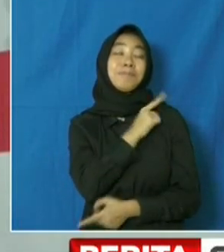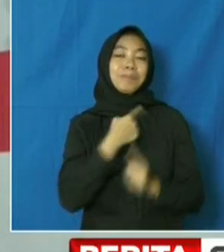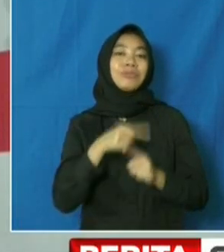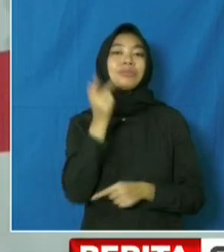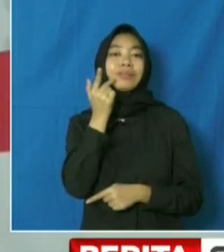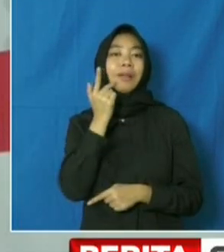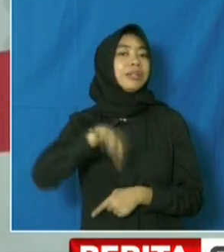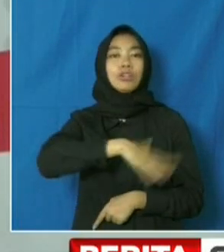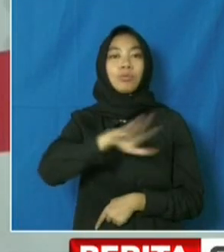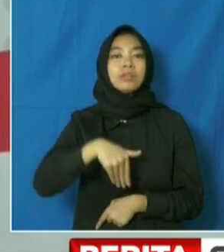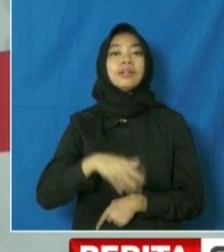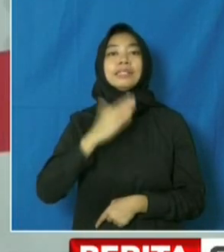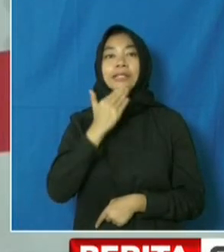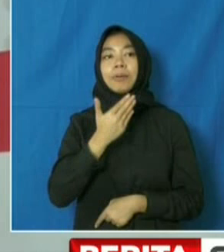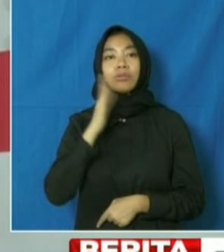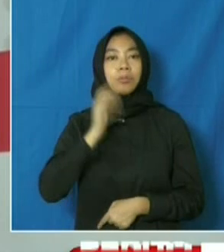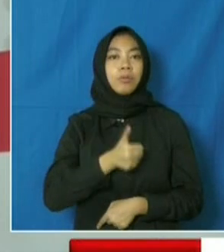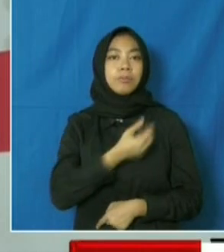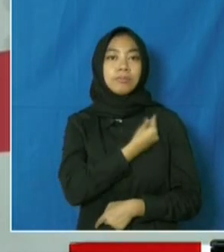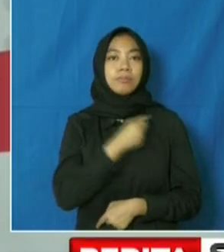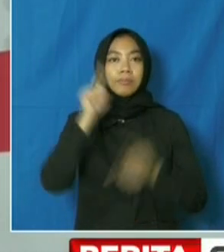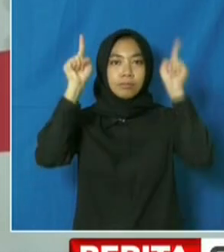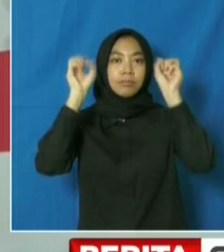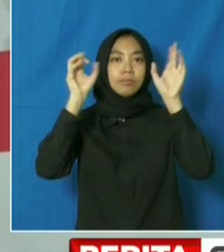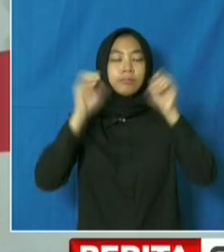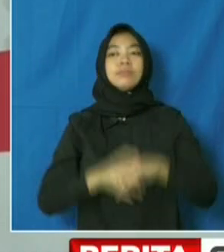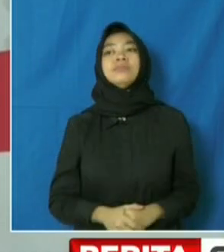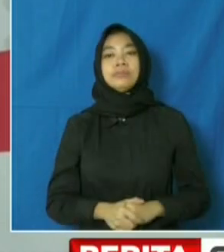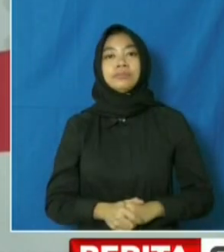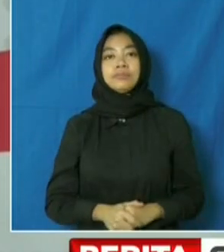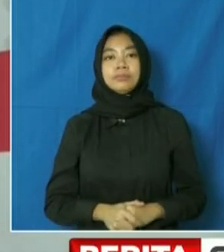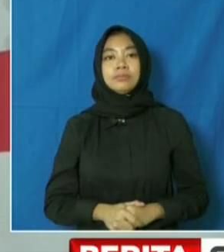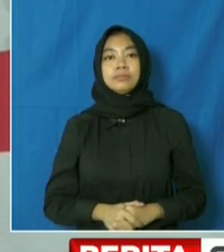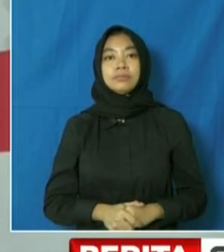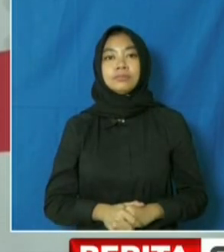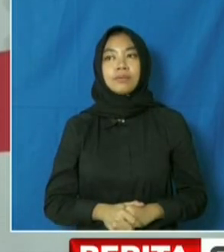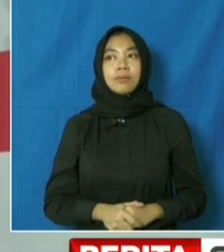kita terima kasih wassalamualaikum warahmatullahi wabarakatuh